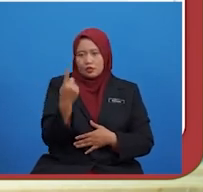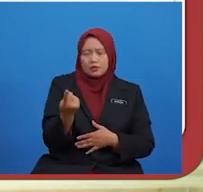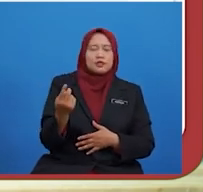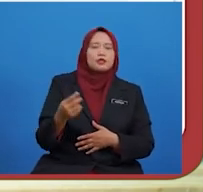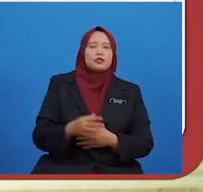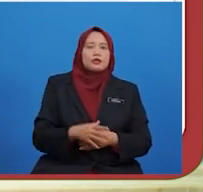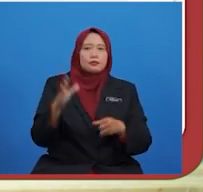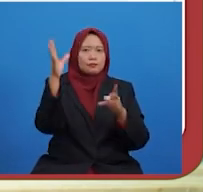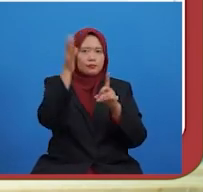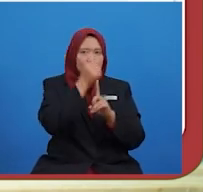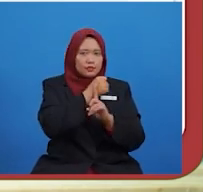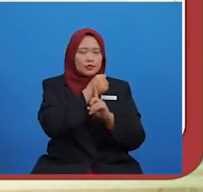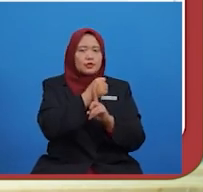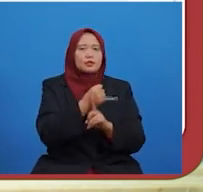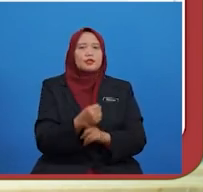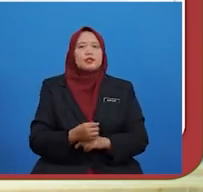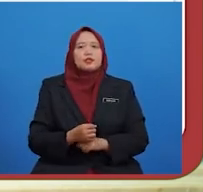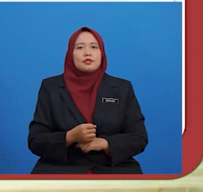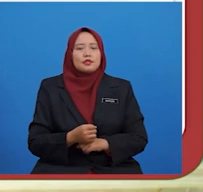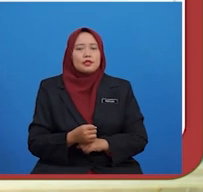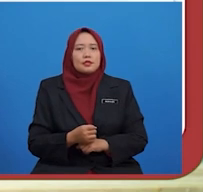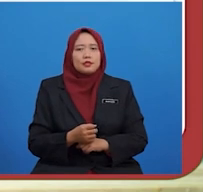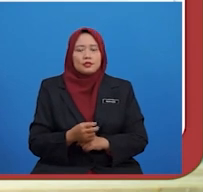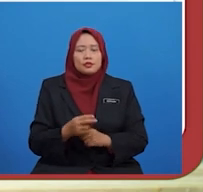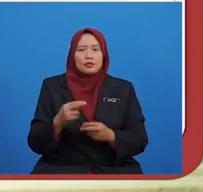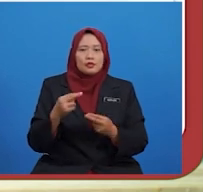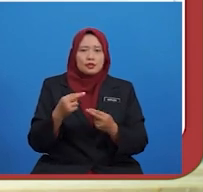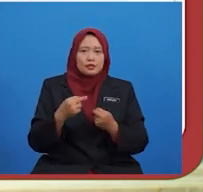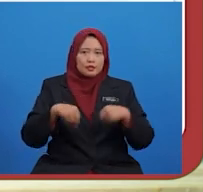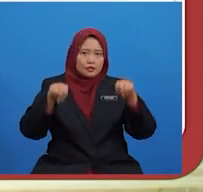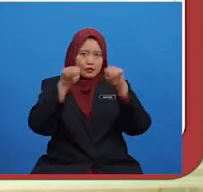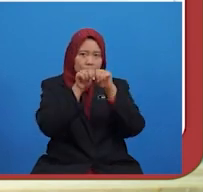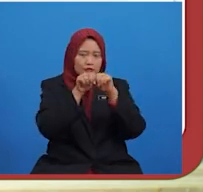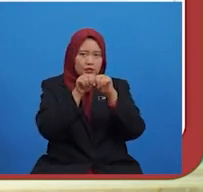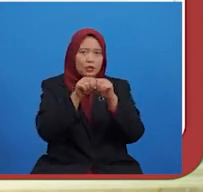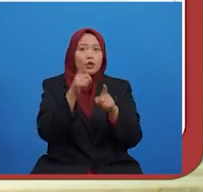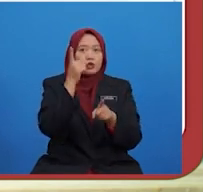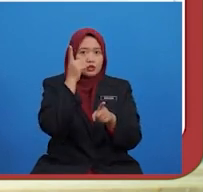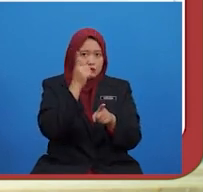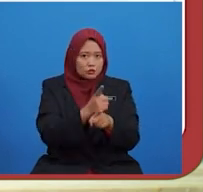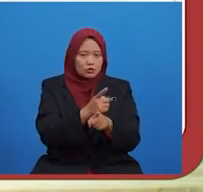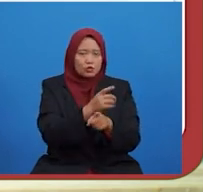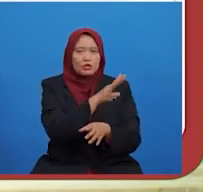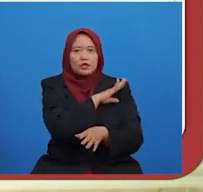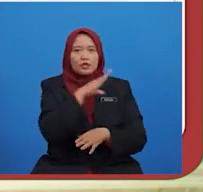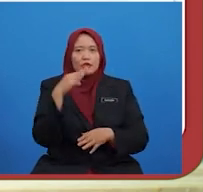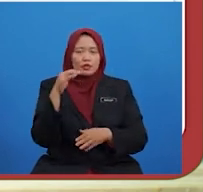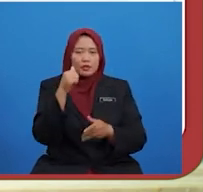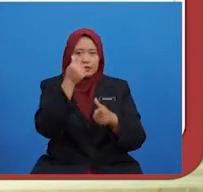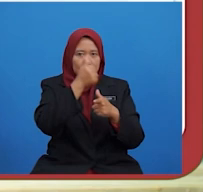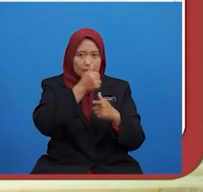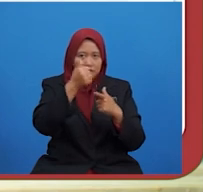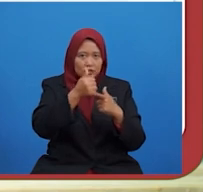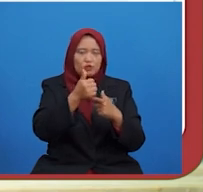nilai benar, true atau palsu, false sahaja.